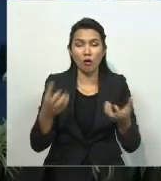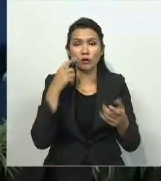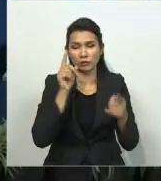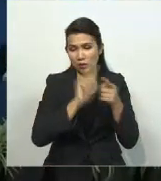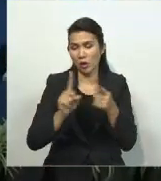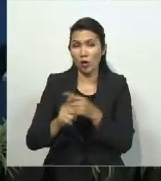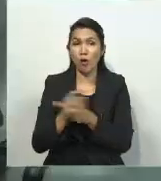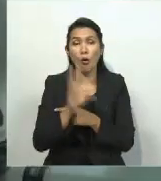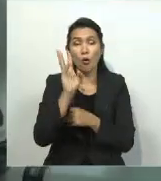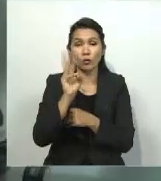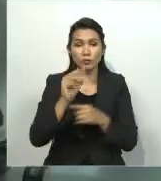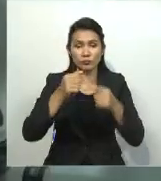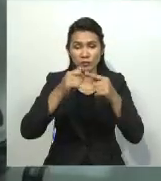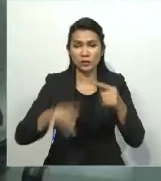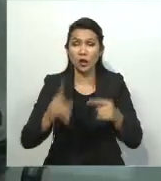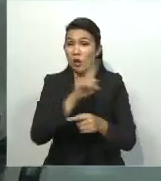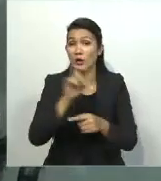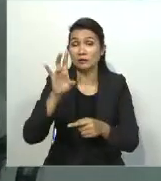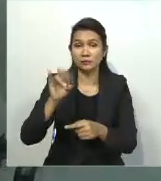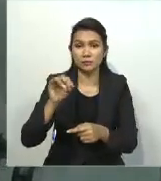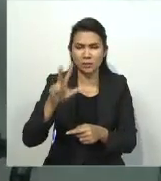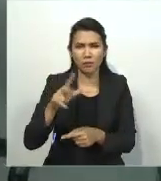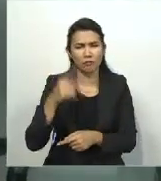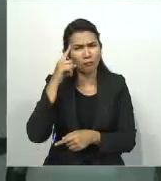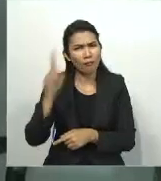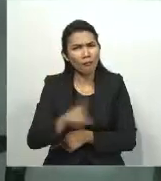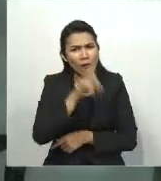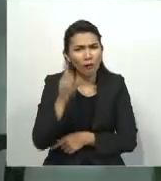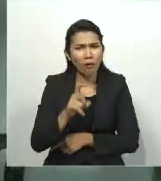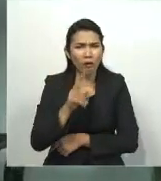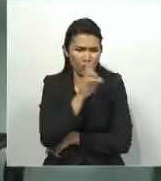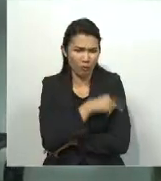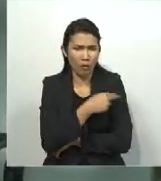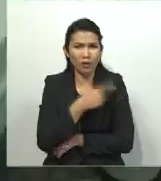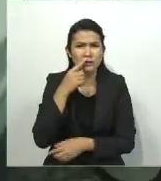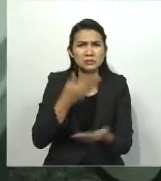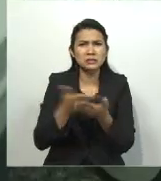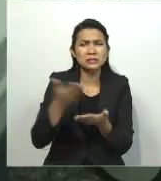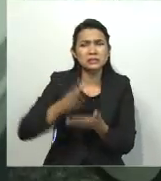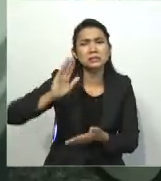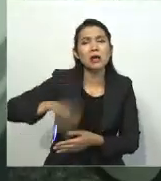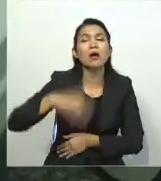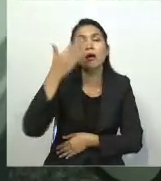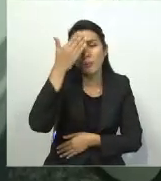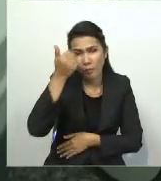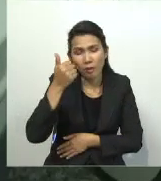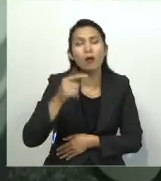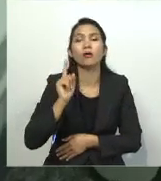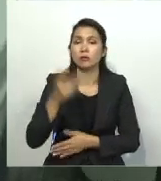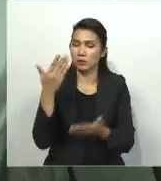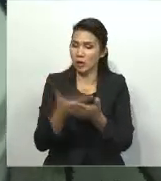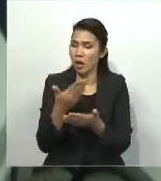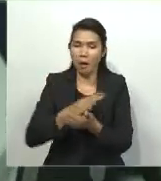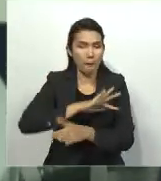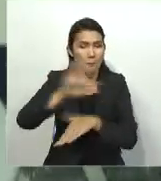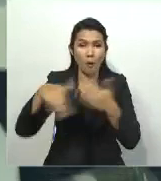60รายการ173เครื่องหลายคนอาจจะสงสัยว่าทำไมโรงพยาบาลถึงจัดซื้อช้าก็ขอยืนยันว่าเงินทุก